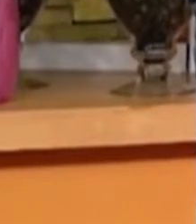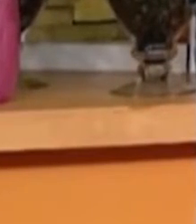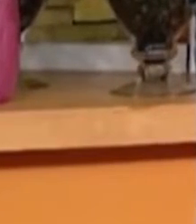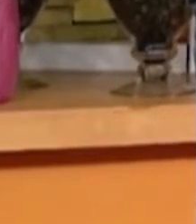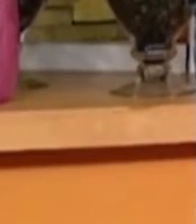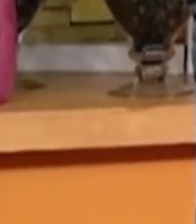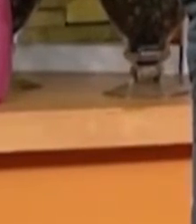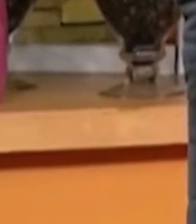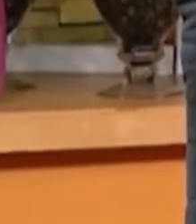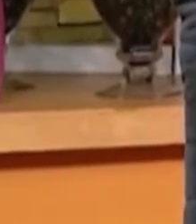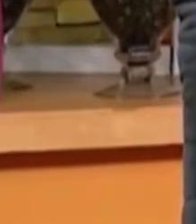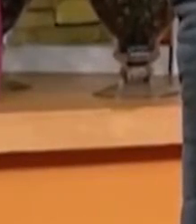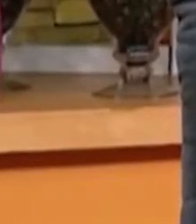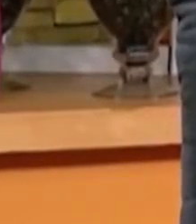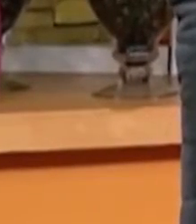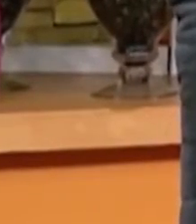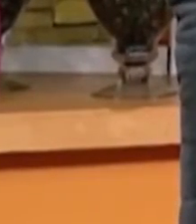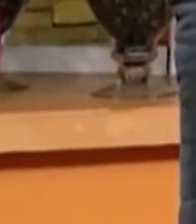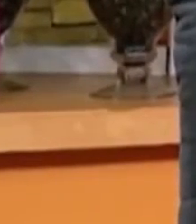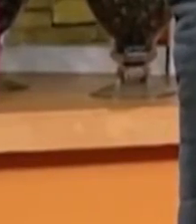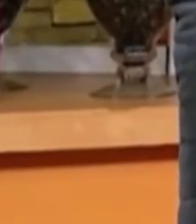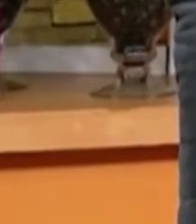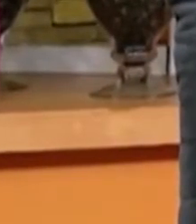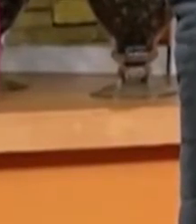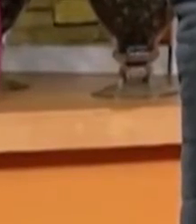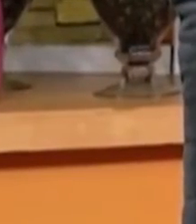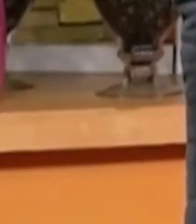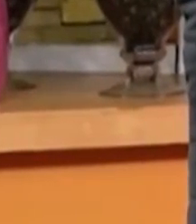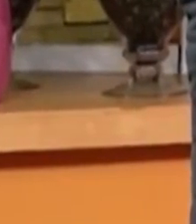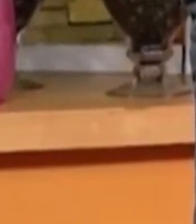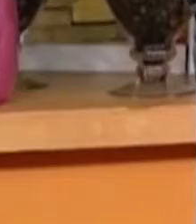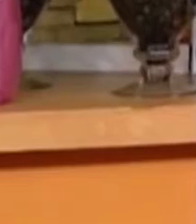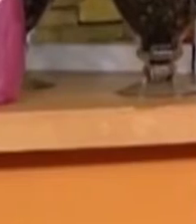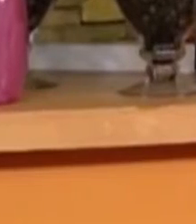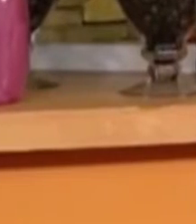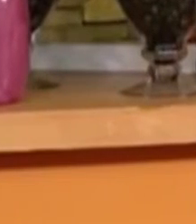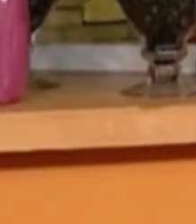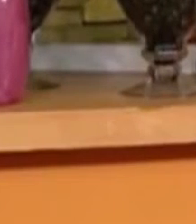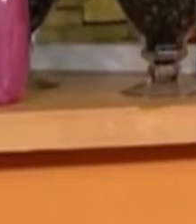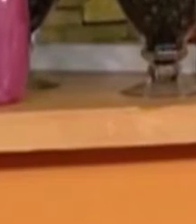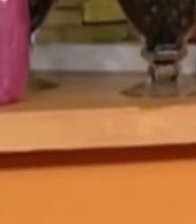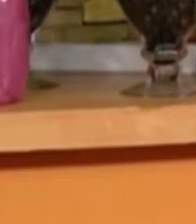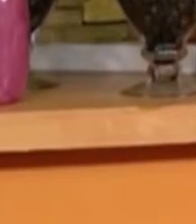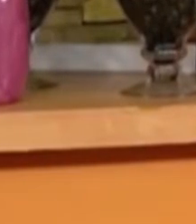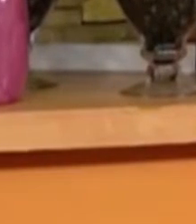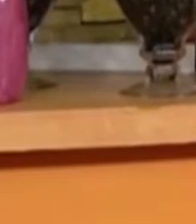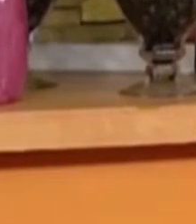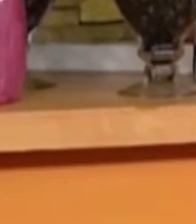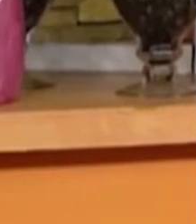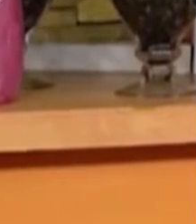I-click lang ang subscribe button. At sa mga kapuso abroad, maaari kaming masubaybayan